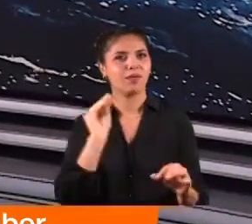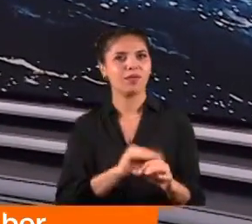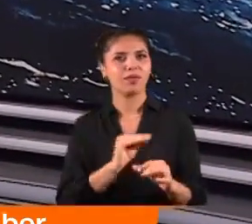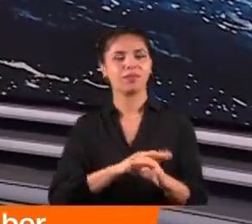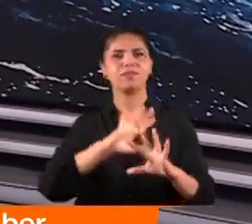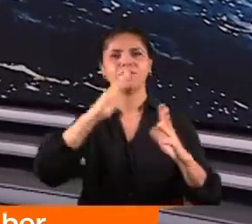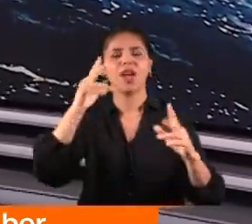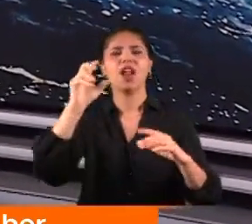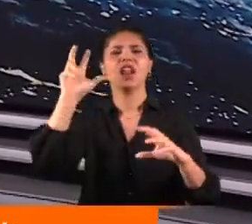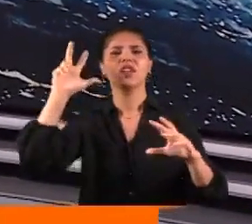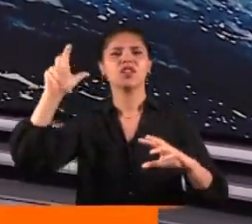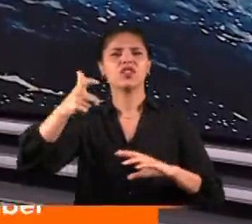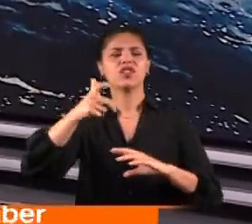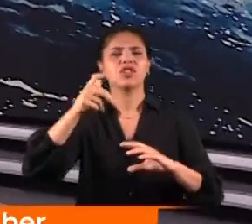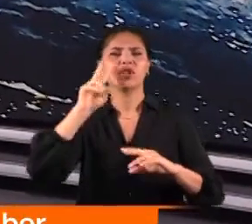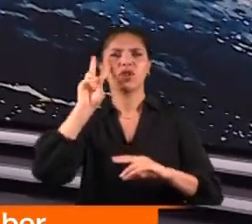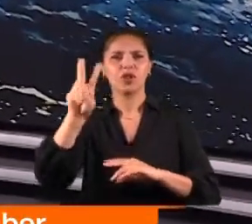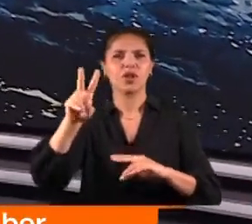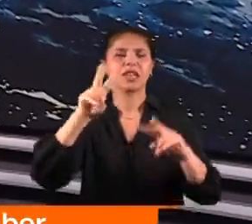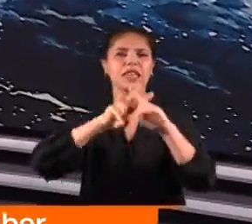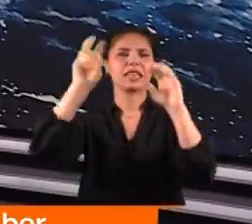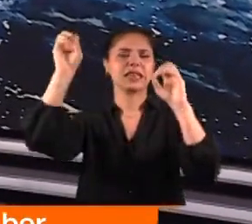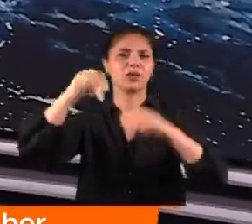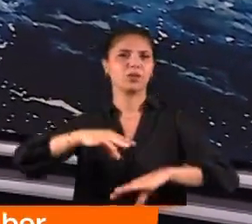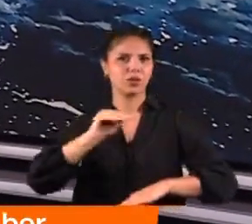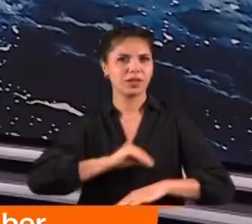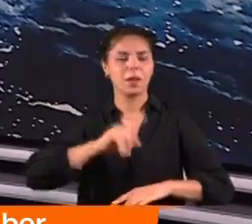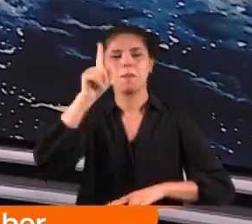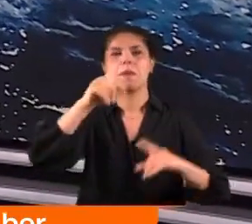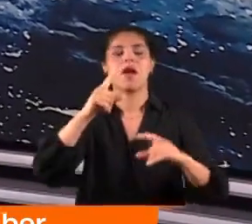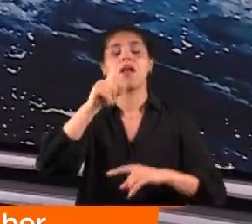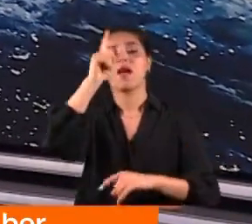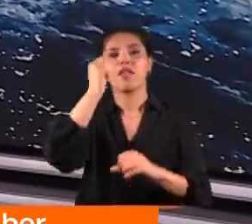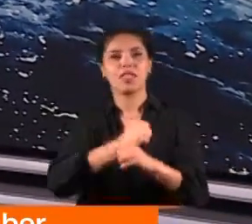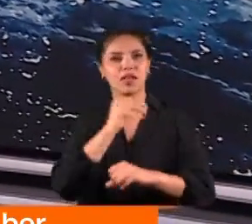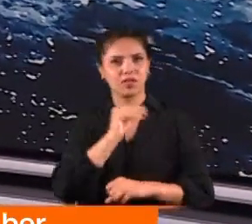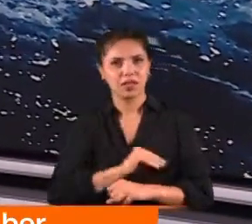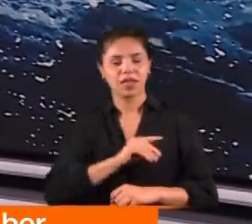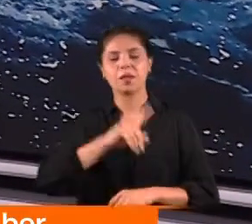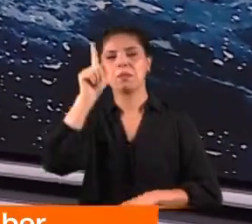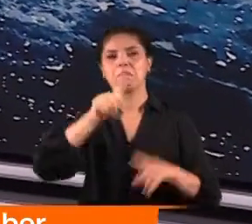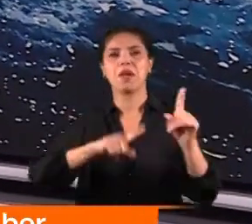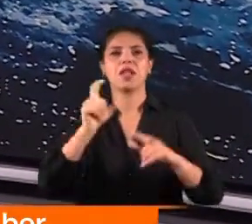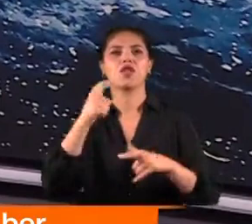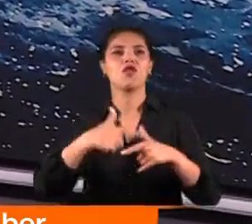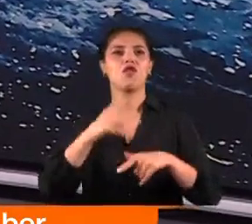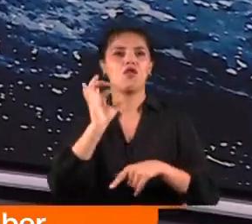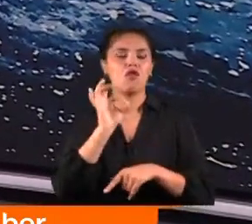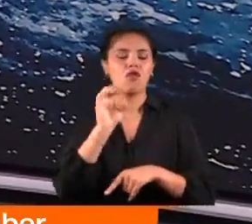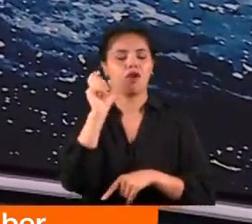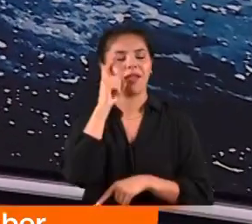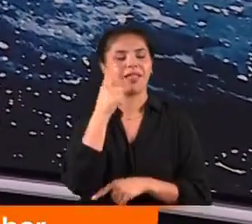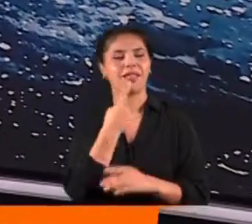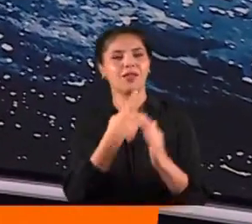semalarında. Parlak ışığı görenlerden bazıları yıldız kaydı dedi. Kimi göktaşı olduğunu düşündü, kimi ise UFO olduğunu iddia edecek kadar